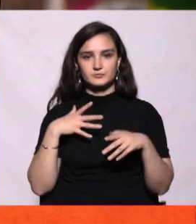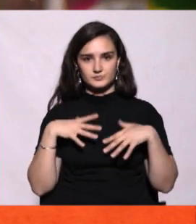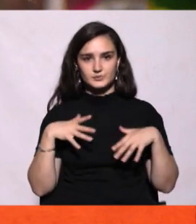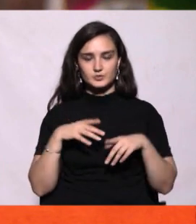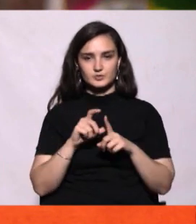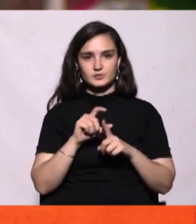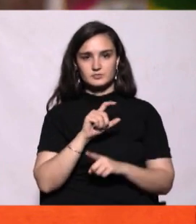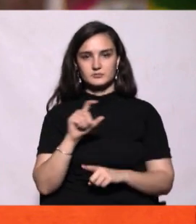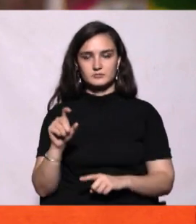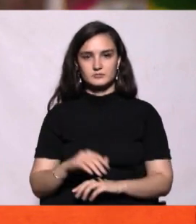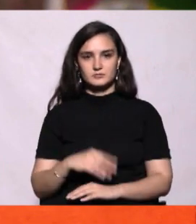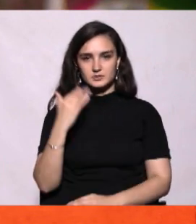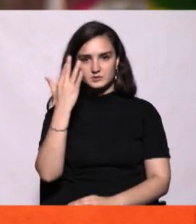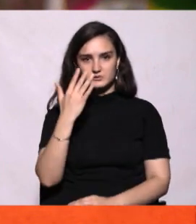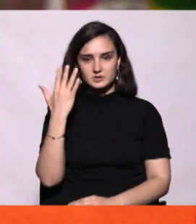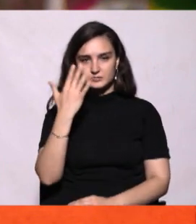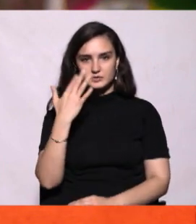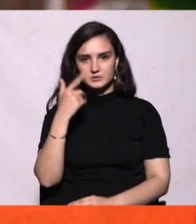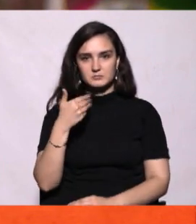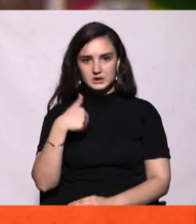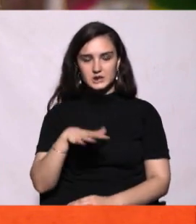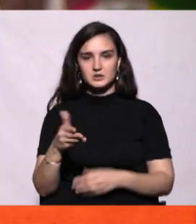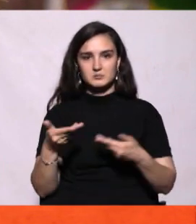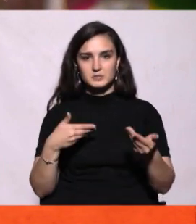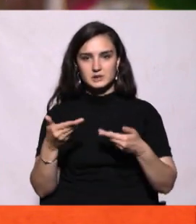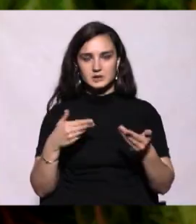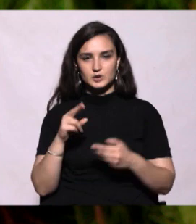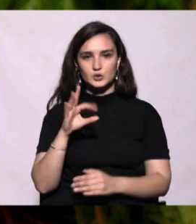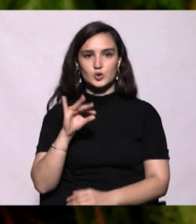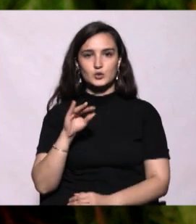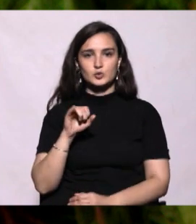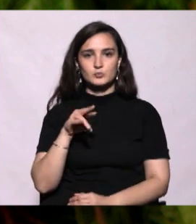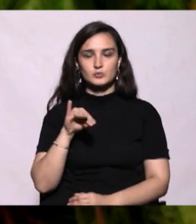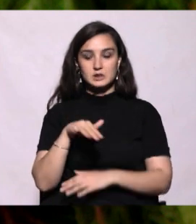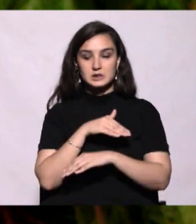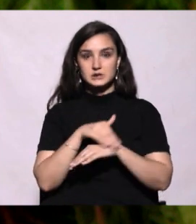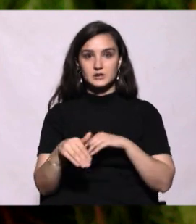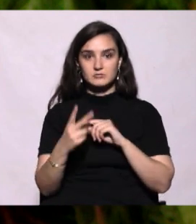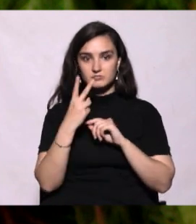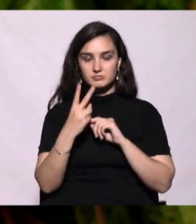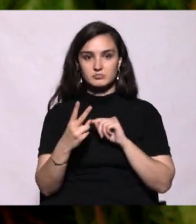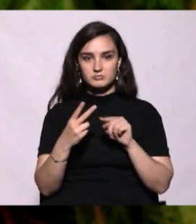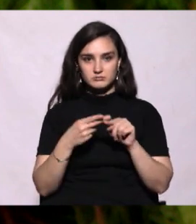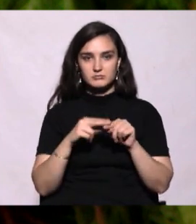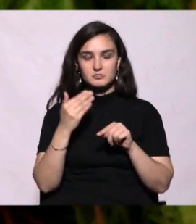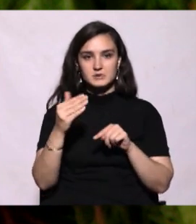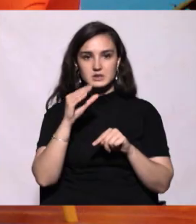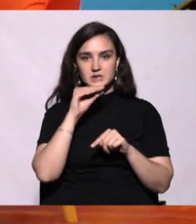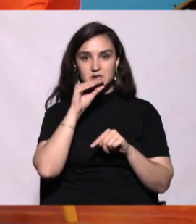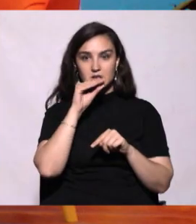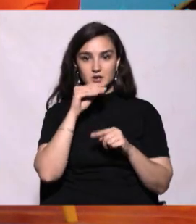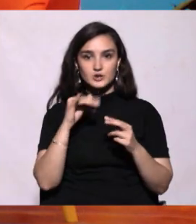into Georgian. წარმოიდგინეთ, მიდიხართ ფეხით დარტმორისკენ. გზად შემოხვდათ ბასკერვილების ნაგაზი,